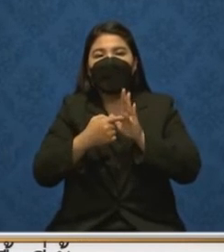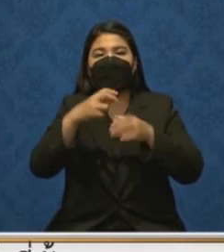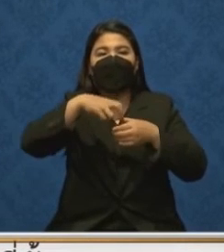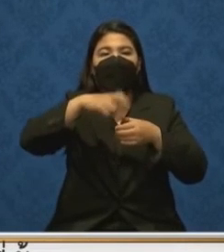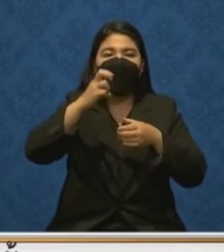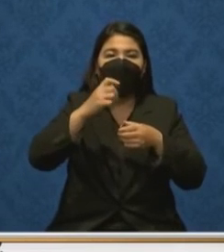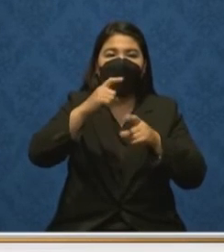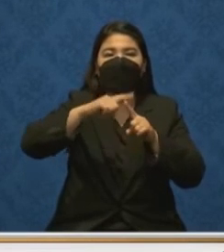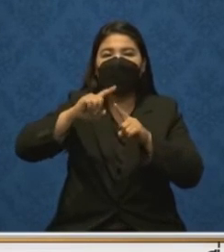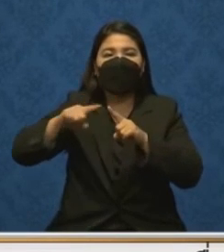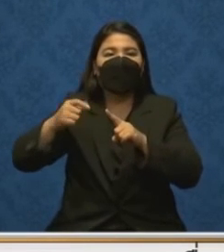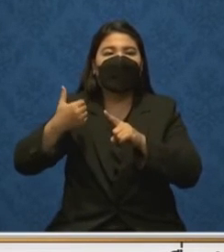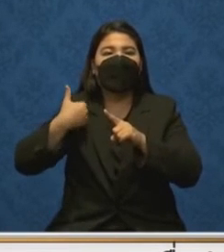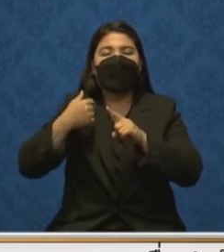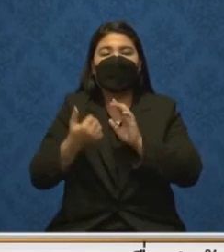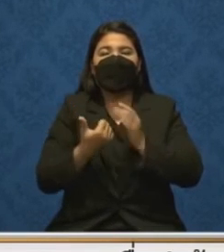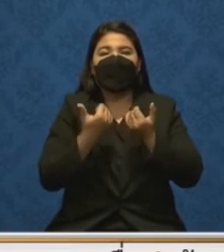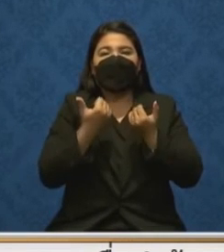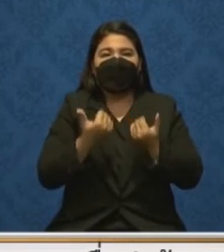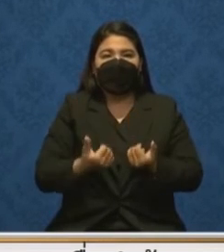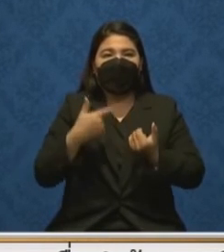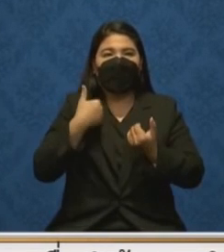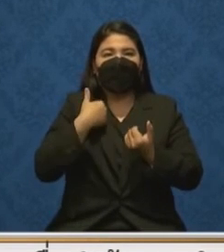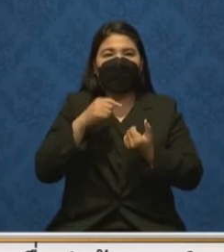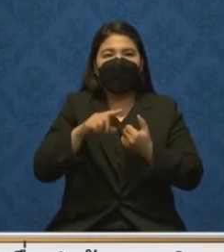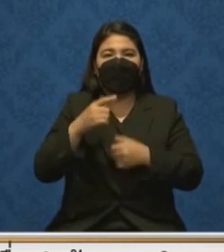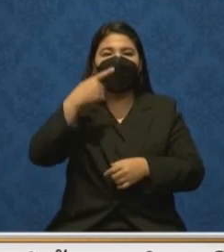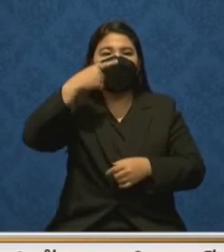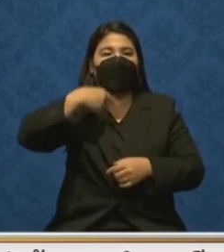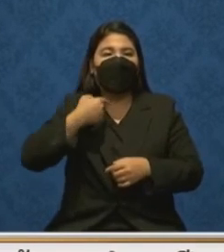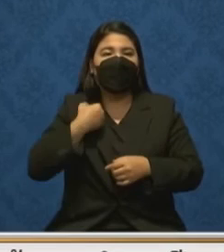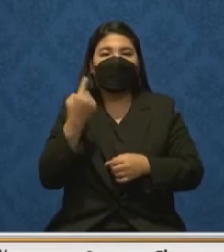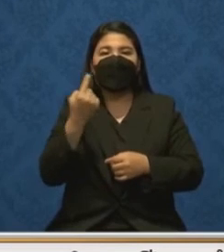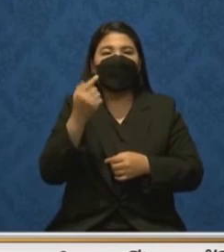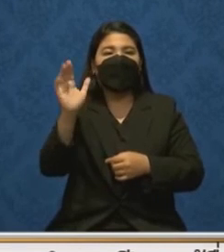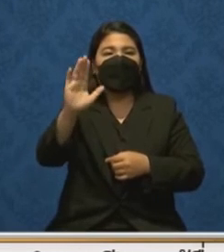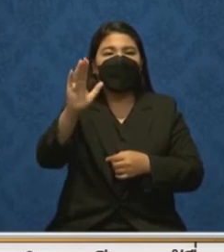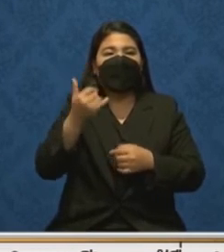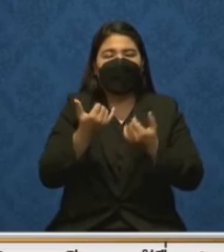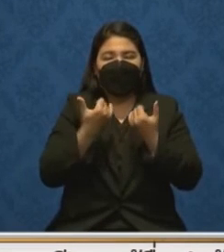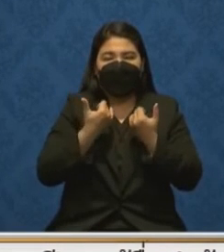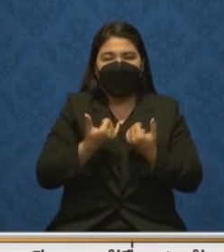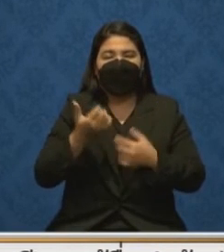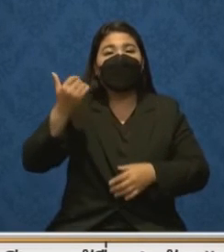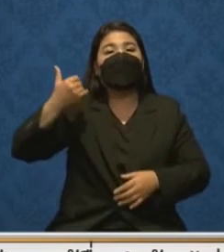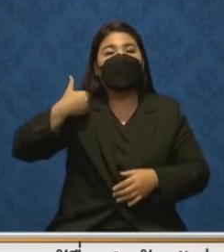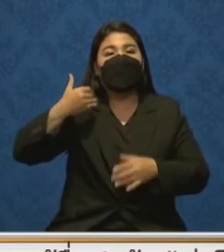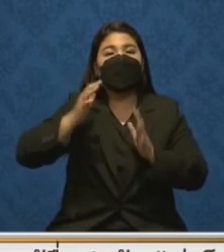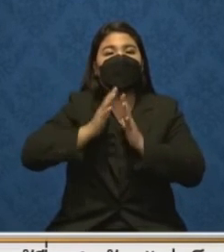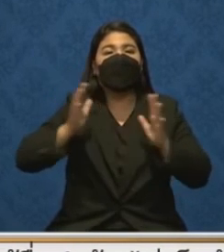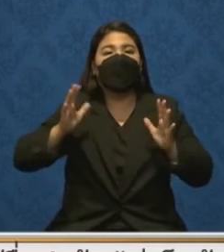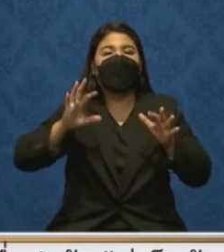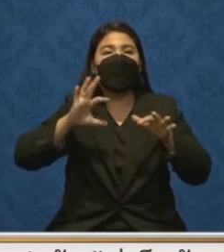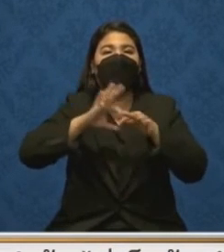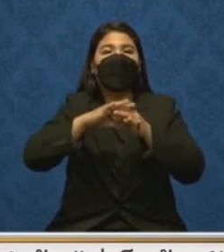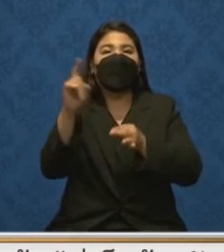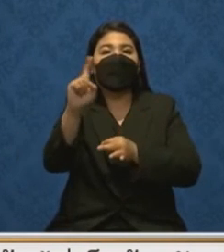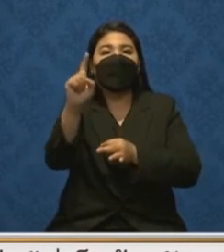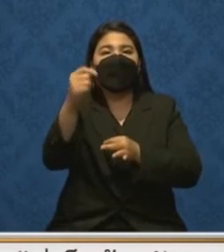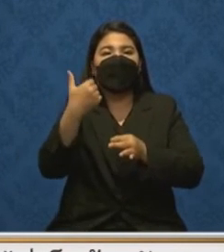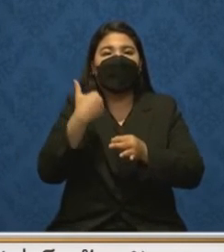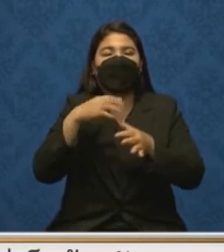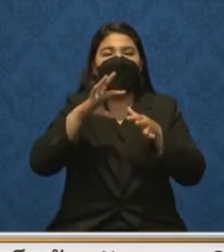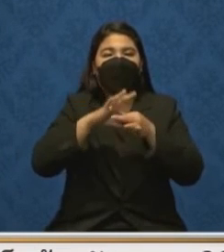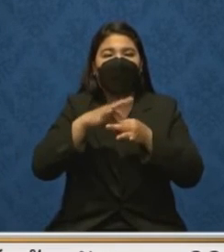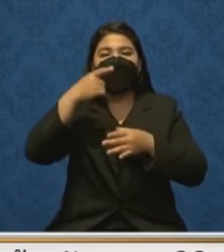จะเป็นอะไรทั้งหมดต่ไปนี้ไม่ใช่มีแ่ Made in Thailandแต่จะต้องมีมากกานั้นในเรื่องของการสราง Soft